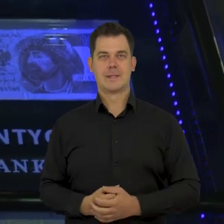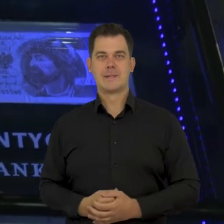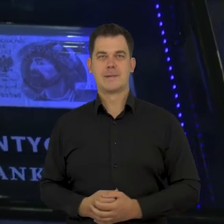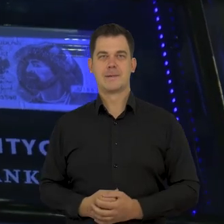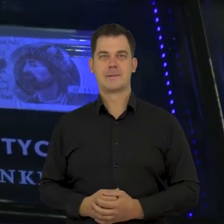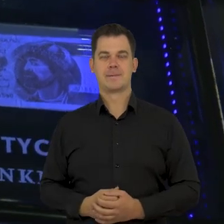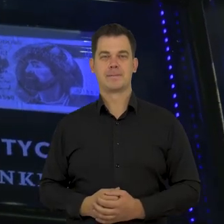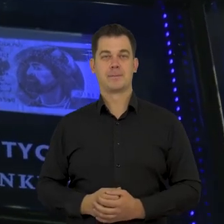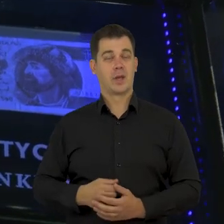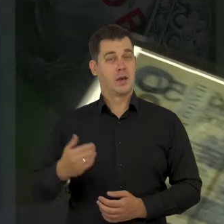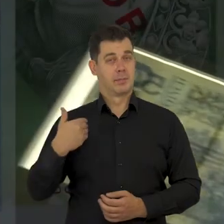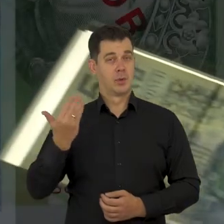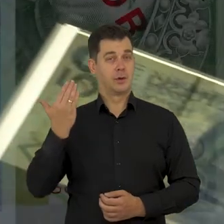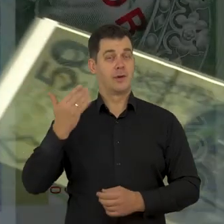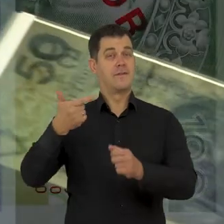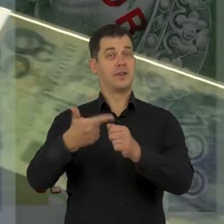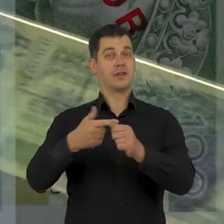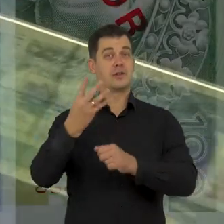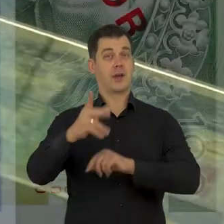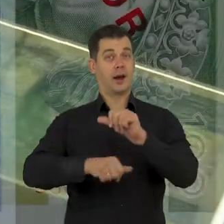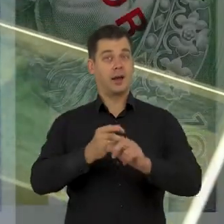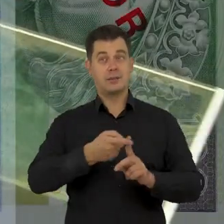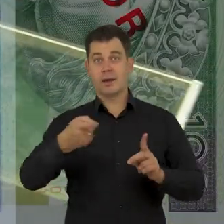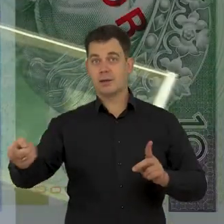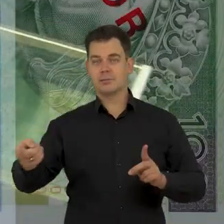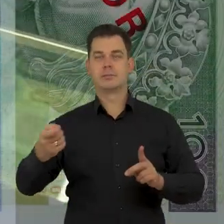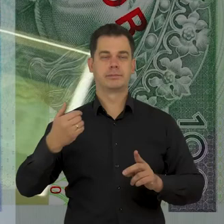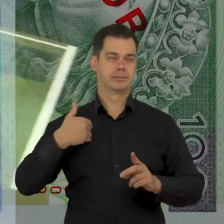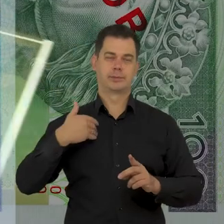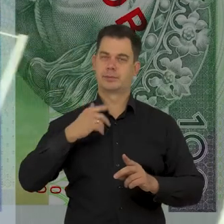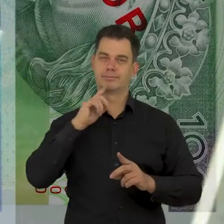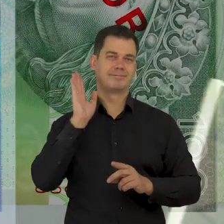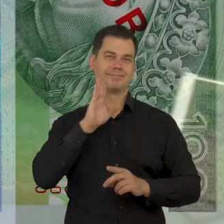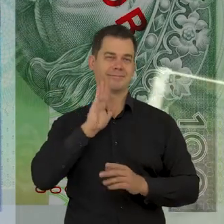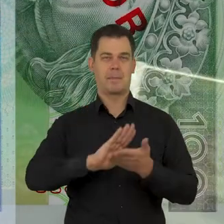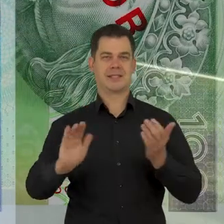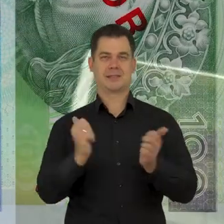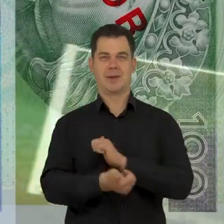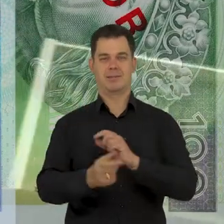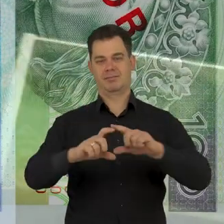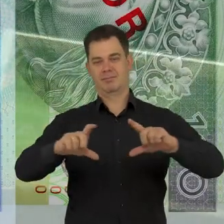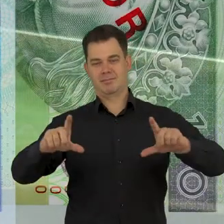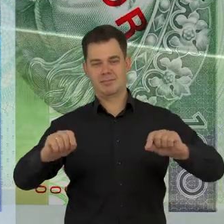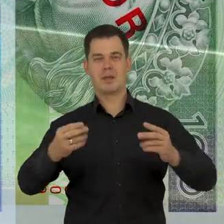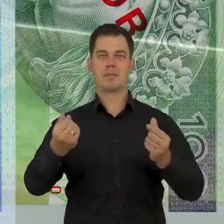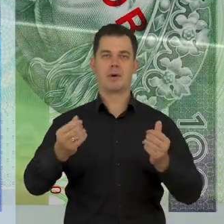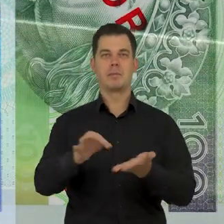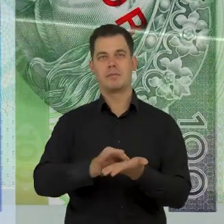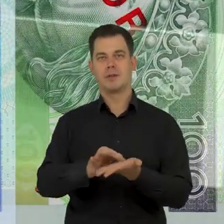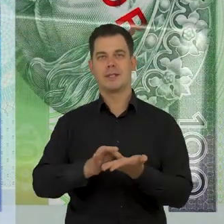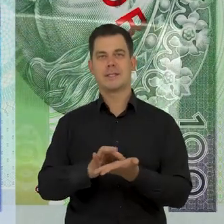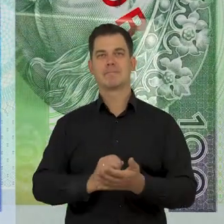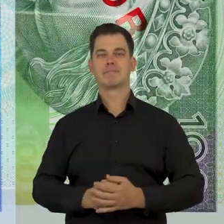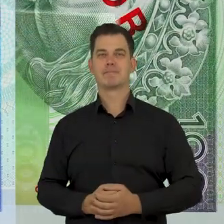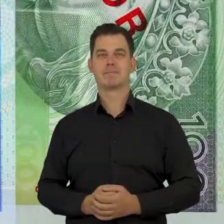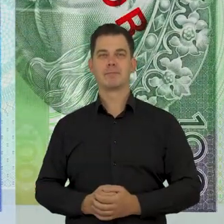wzorami banknotów autentycznych. Przez ostatnie 24 lata posługujemy się praktycznie takimi samymi banknotami i